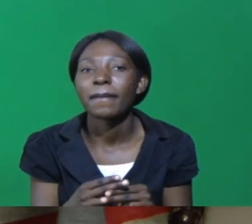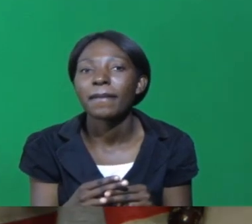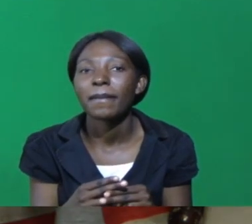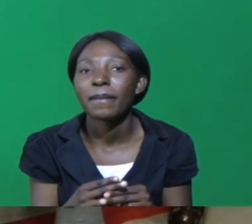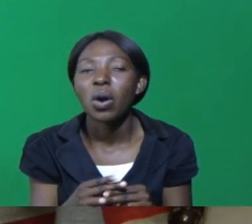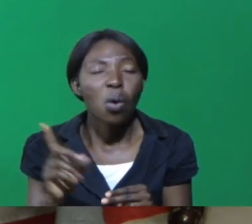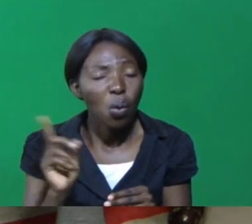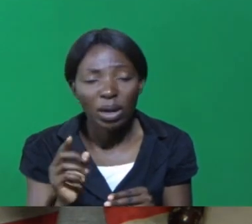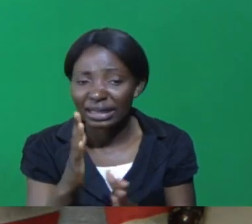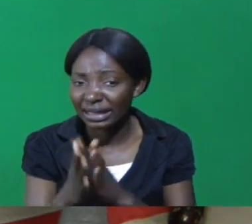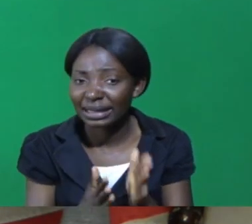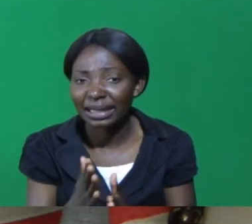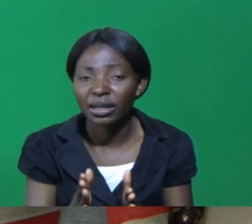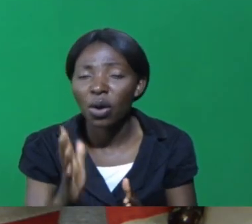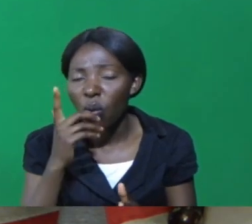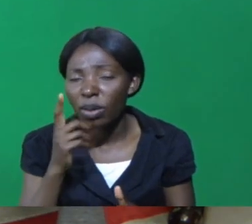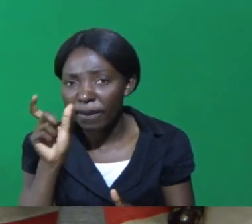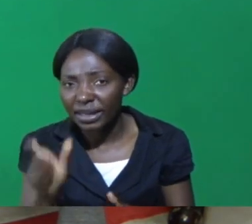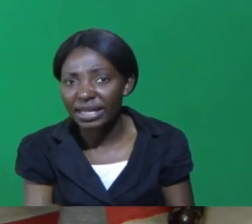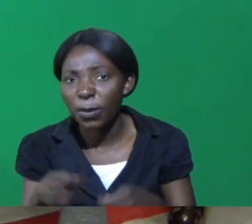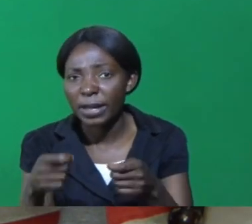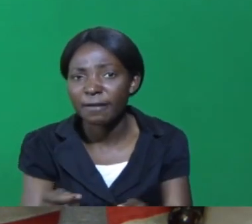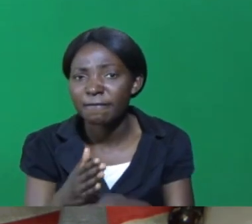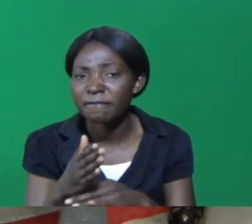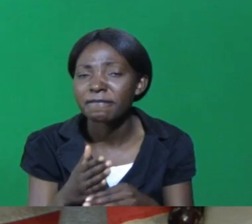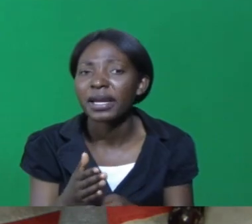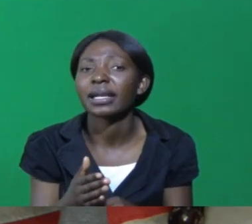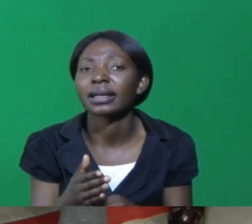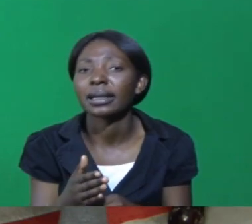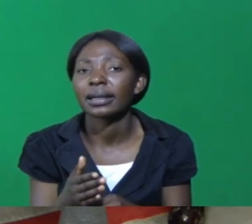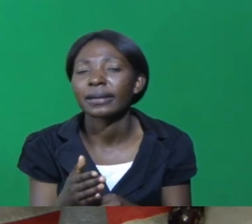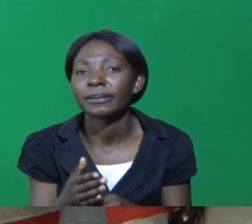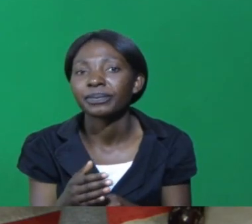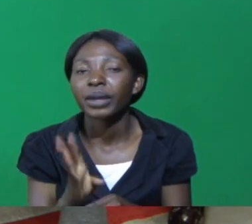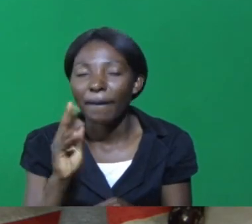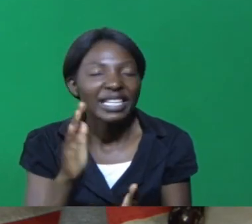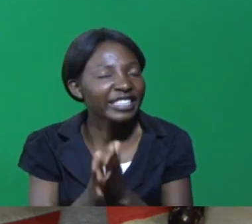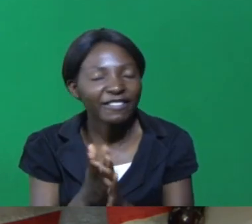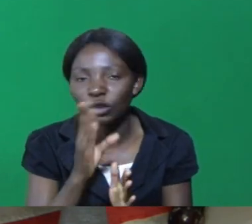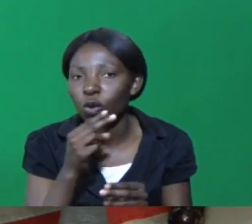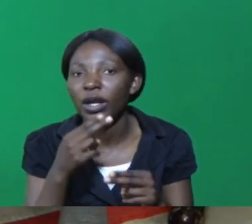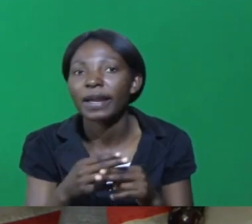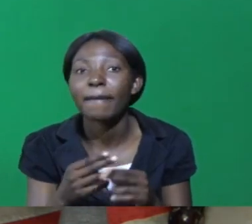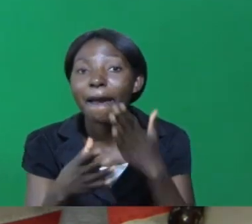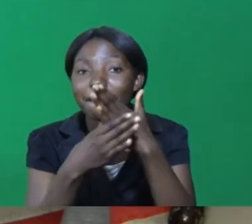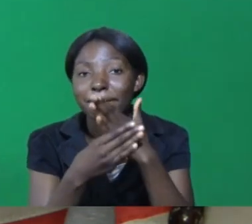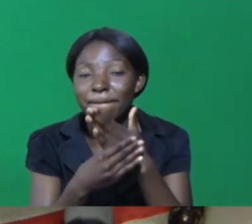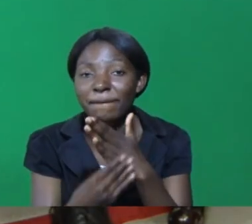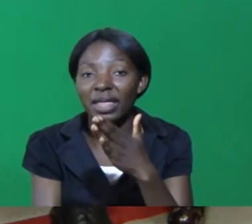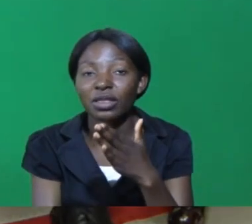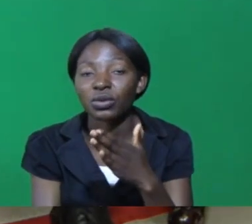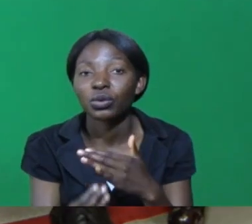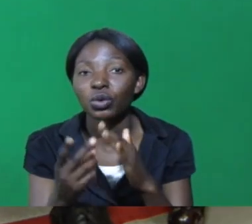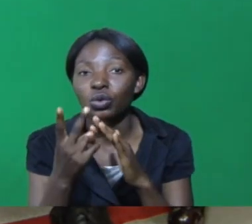achingopa mumwe munongedzo futi zvikanzi wandichasevera chingwa ka iye ndiye wacho. Still haana kutaura. Iverengei kuna Matthew munzwe